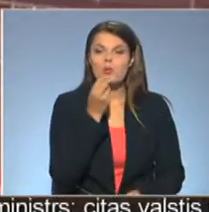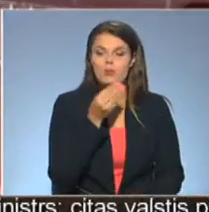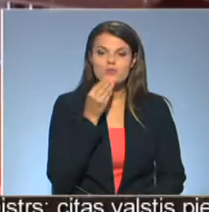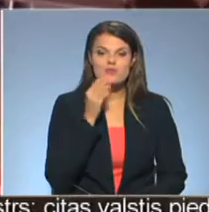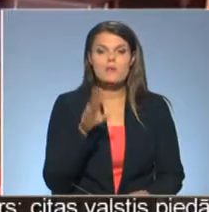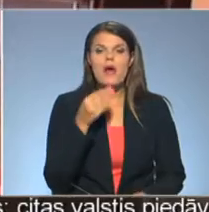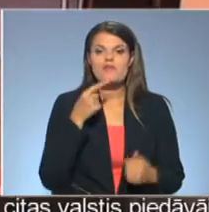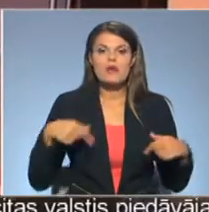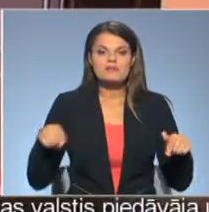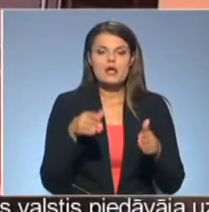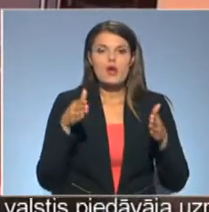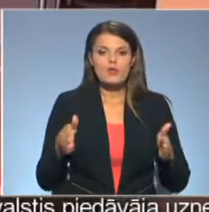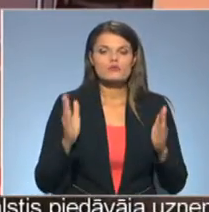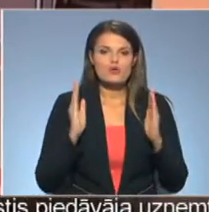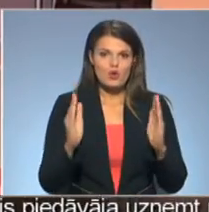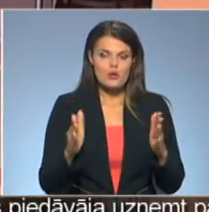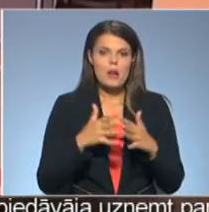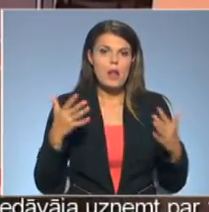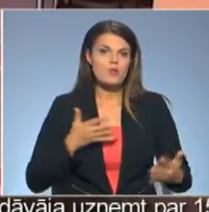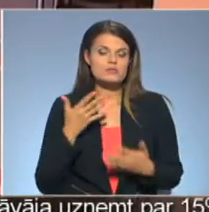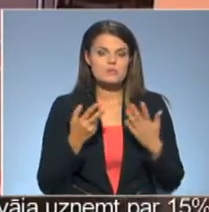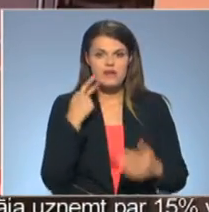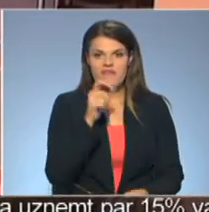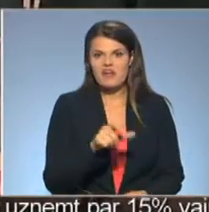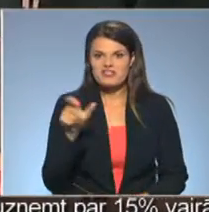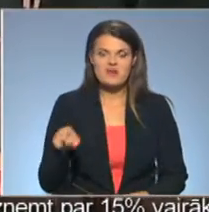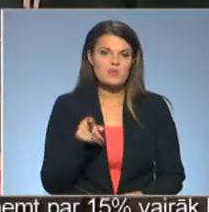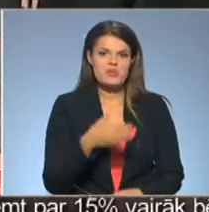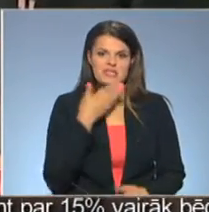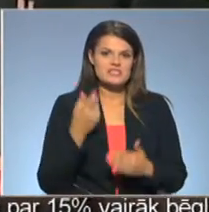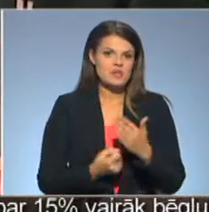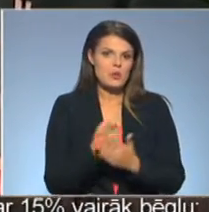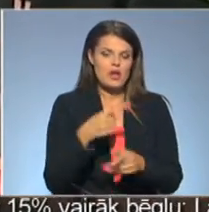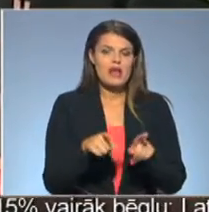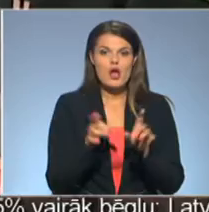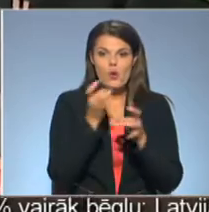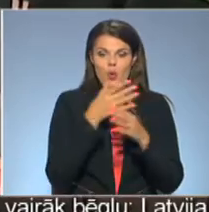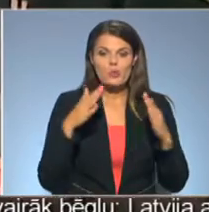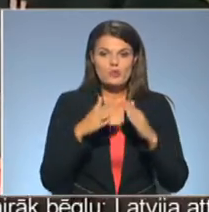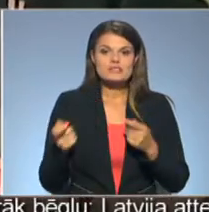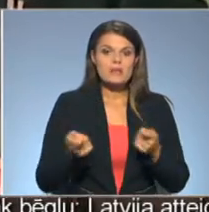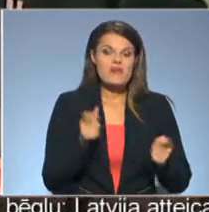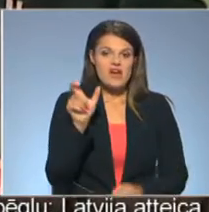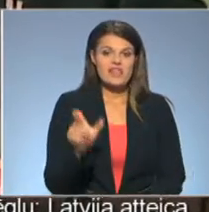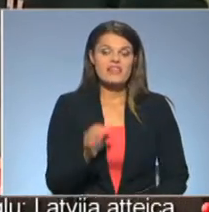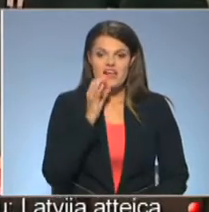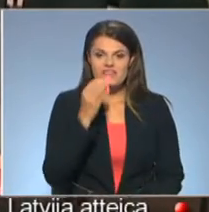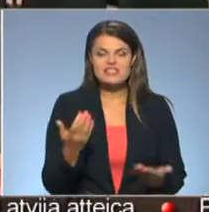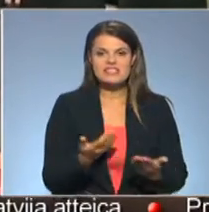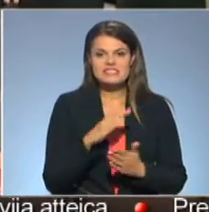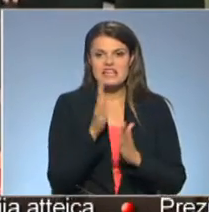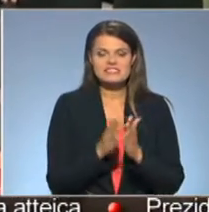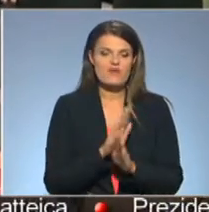par ēdam zāli kļūs fojē. Lielu satraukumu vecāku vidū tas nav radījis, un arī kultūras namu vadītājs teica, ka sadzīvot